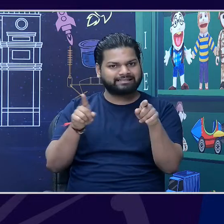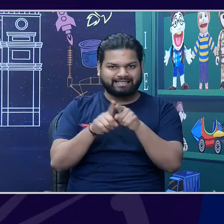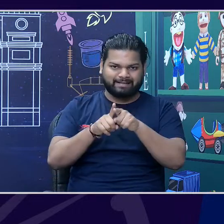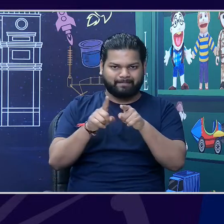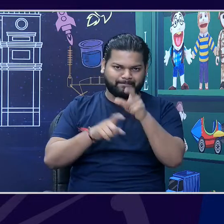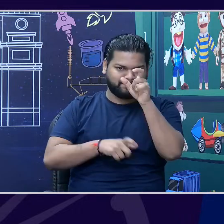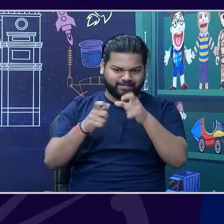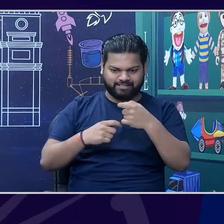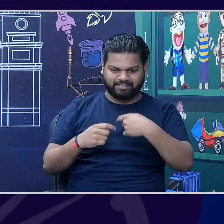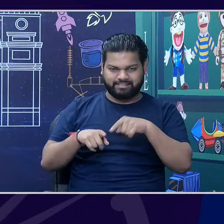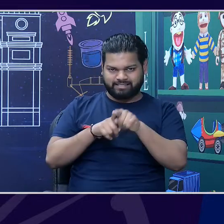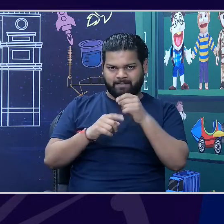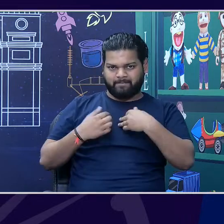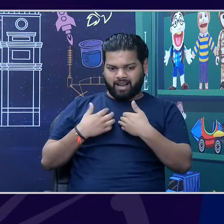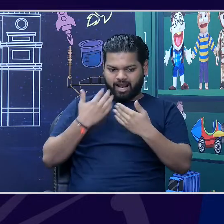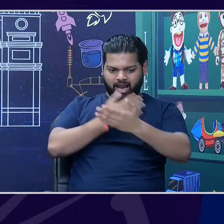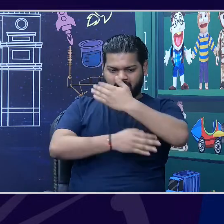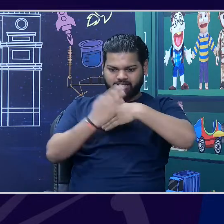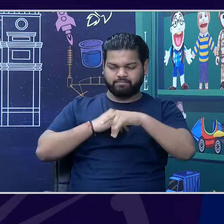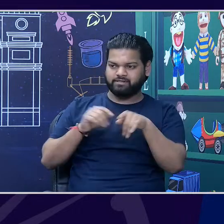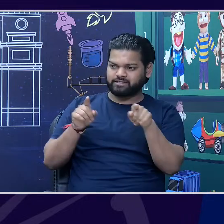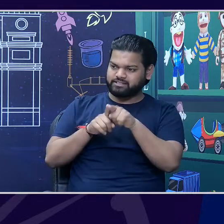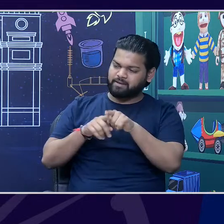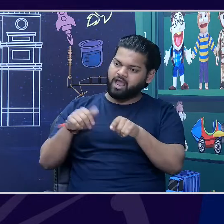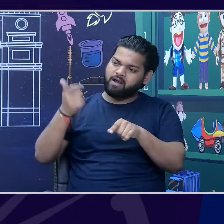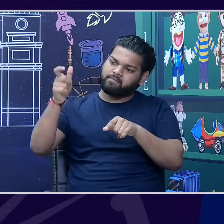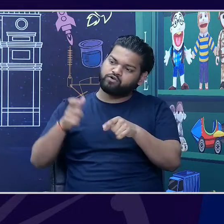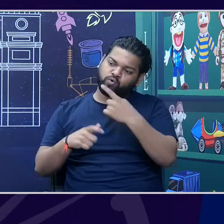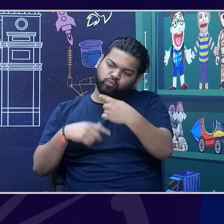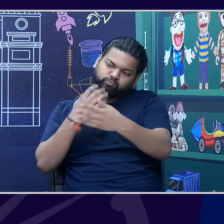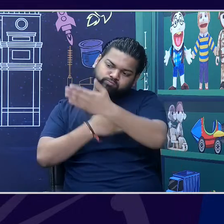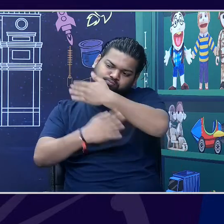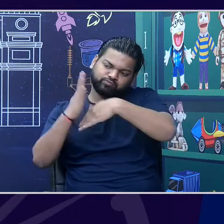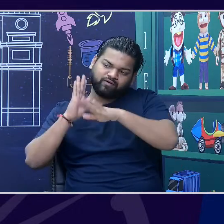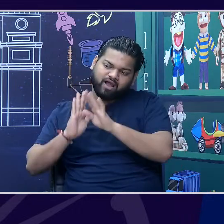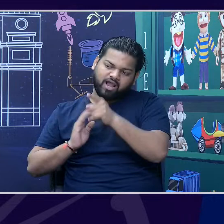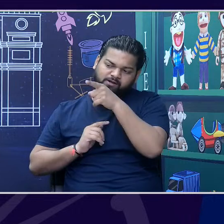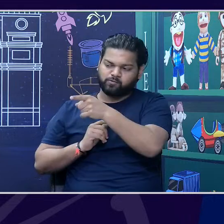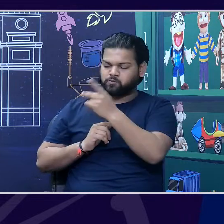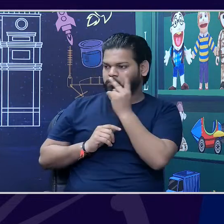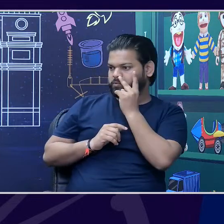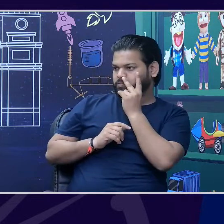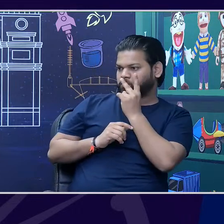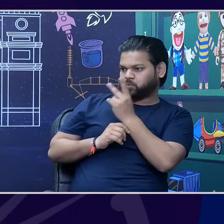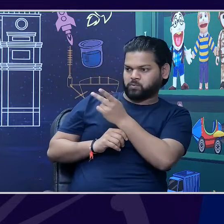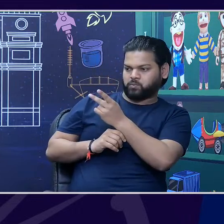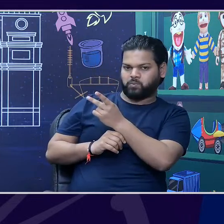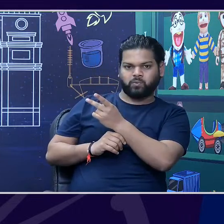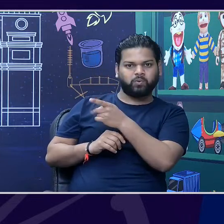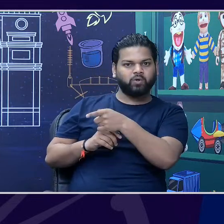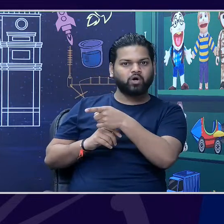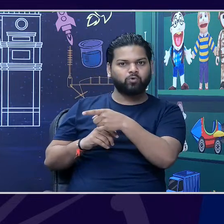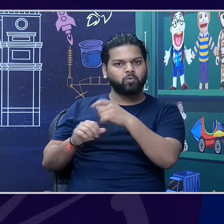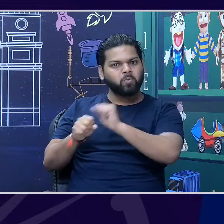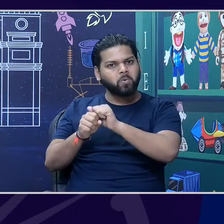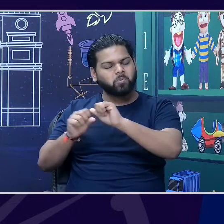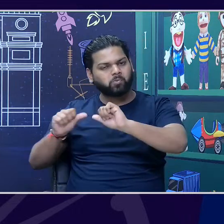जा रहा था, तो उनके घर से जाते हुए मैंने अपने ब्रेवेस्ट एम्बॉडीमेंट को देखा, अपने